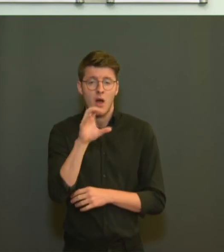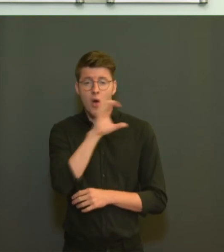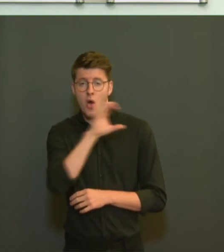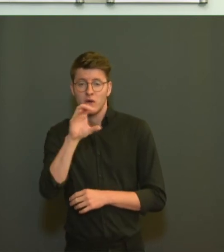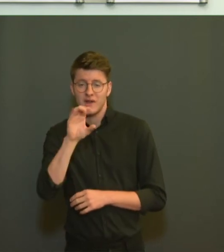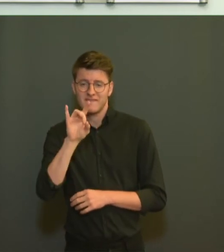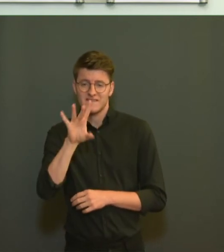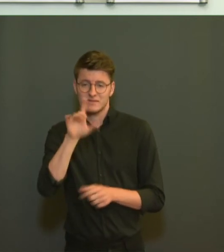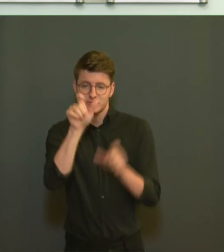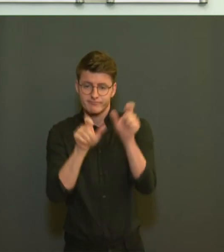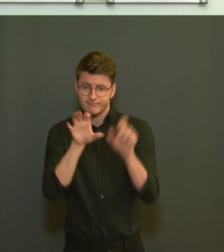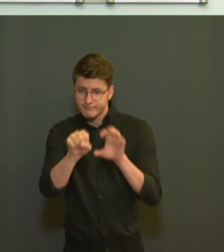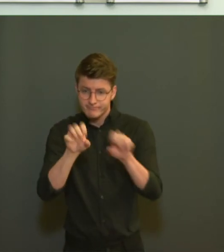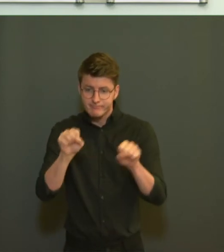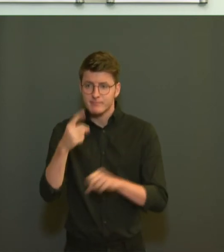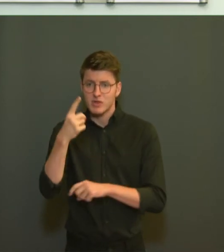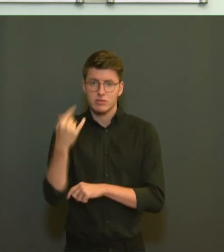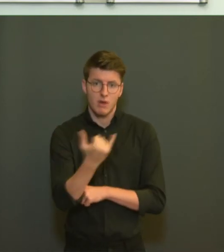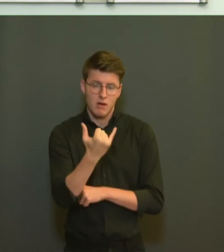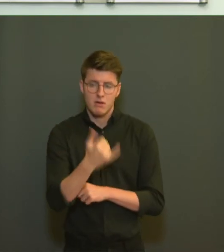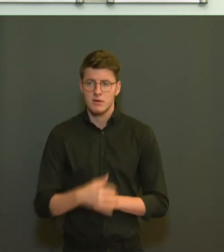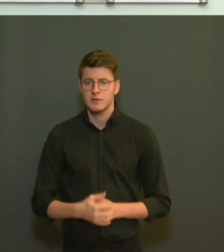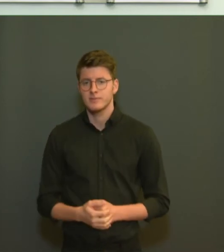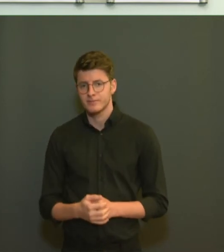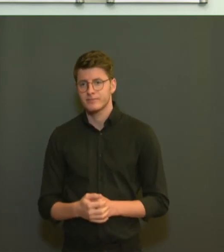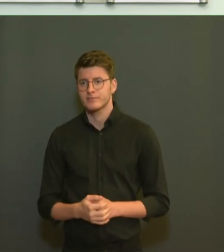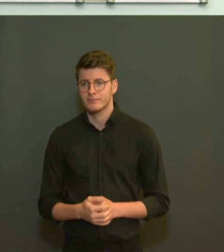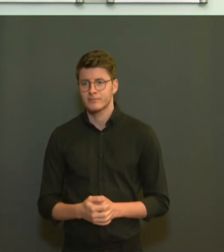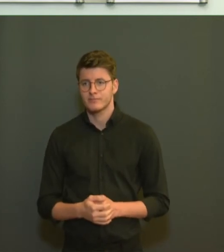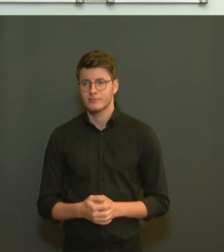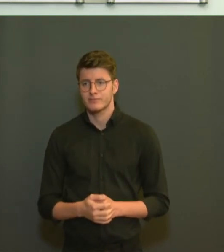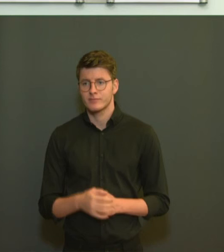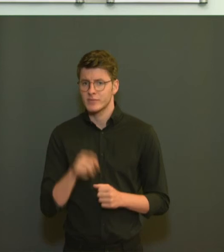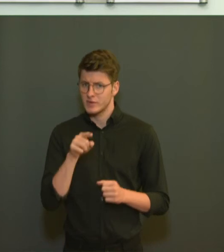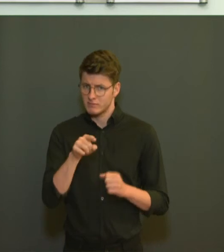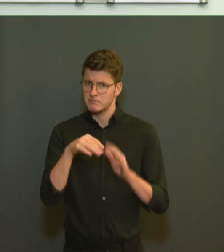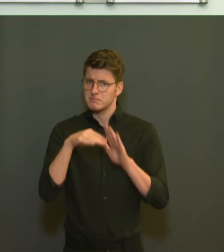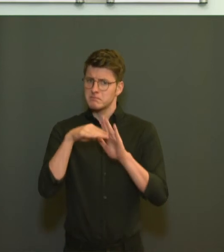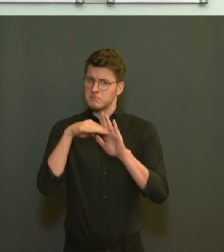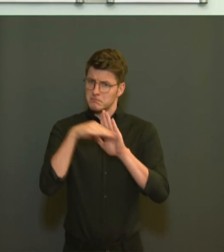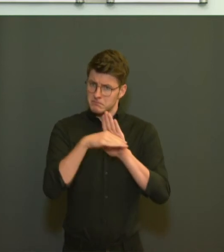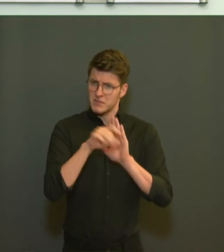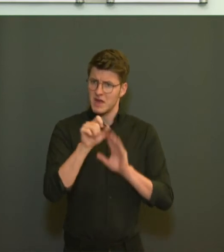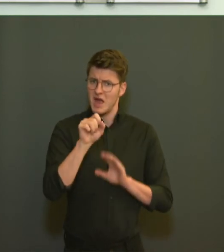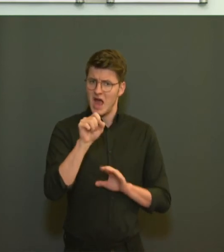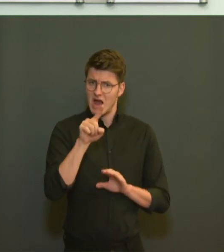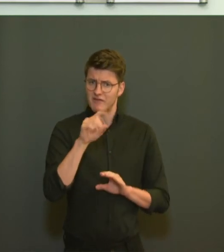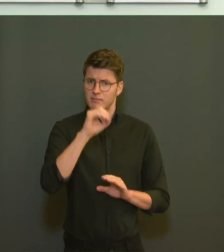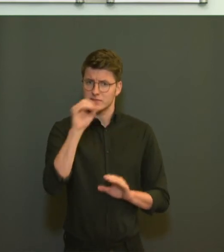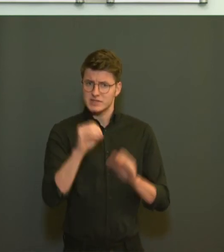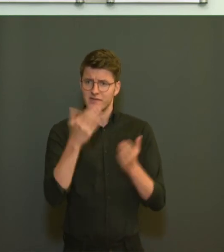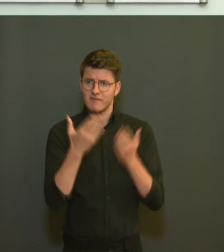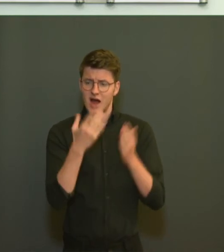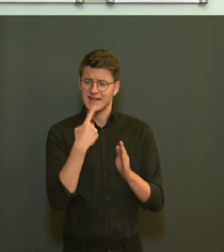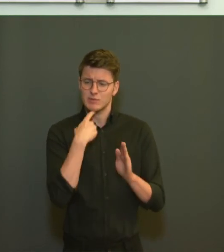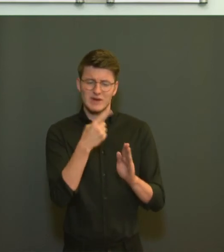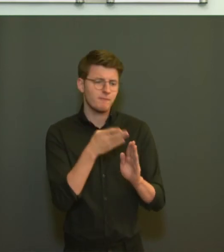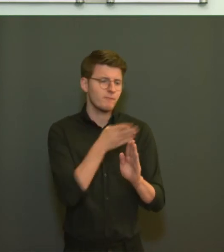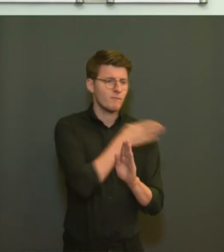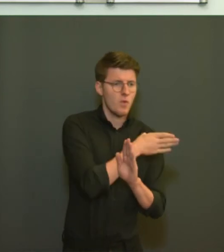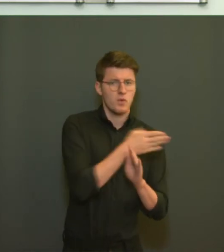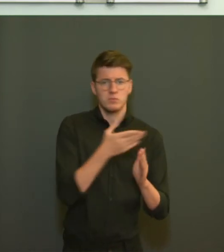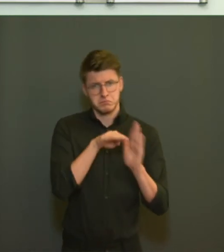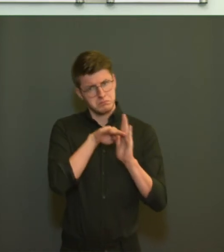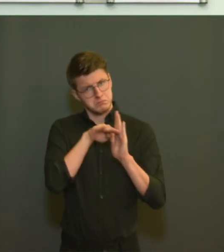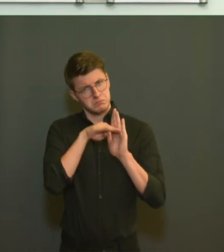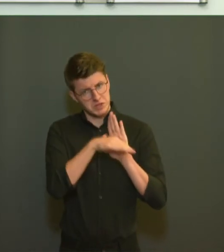per dag vastgesteld. En dat is nog steeds een daling van 11% in vergelijking met de week ervoor.